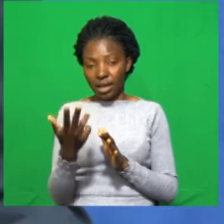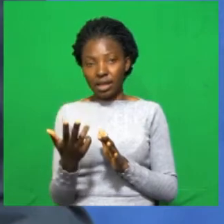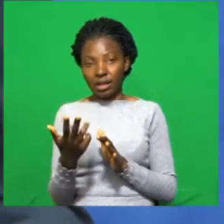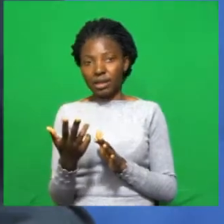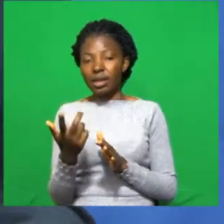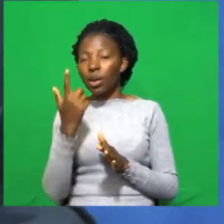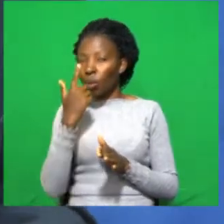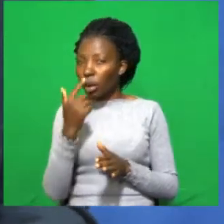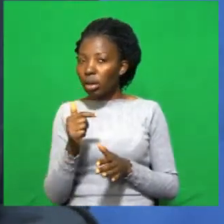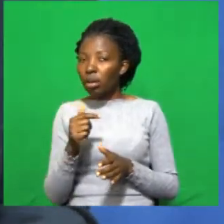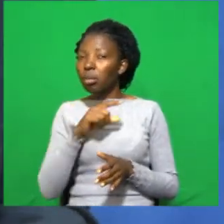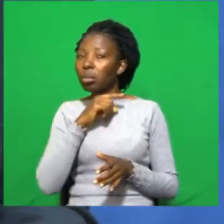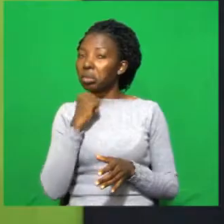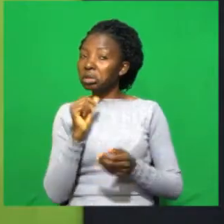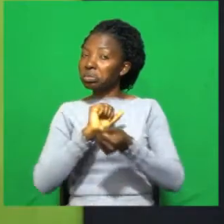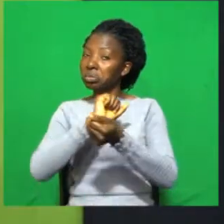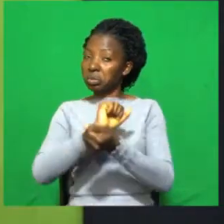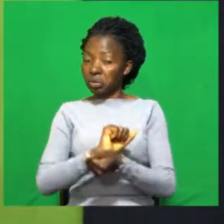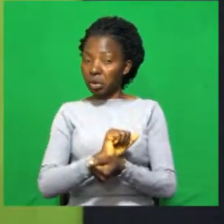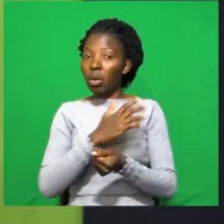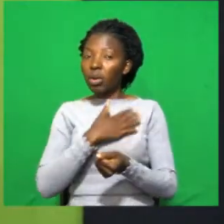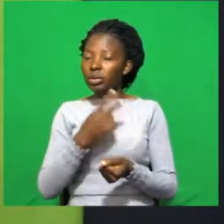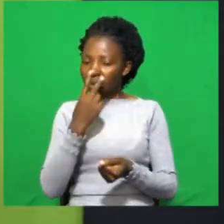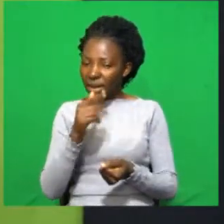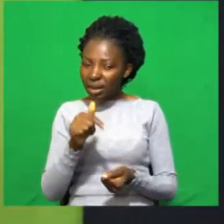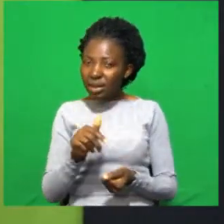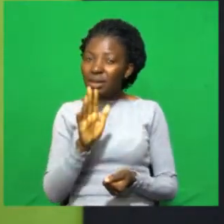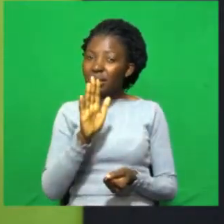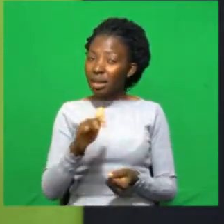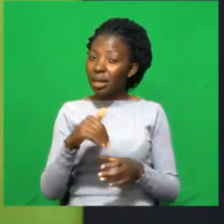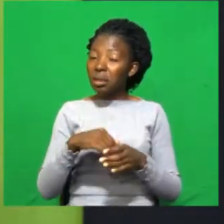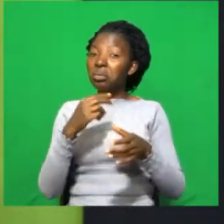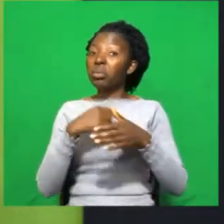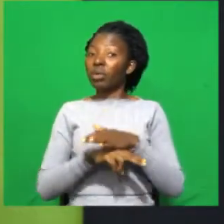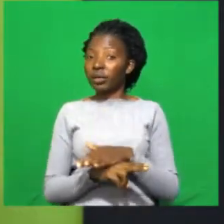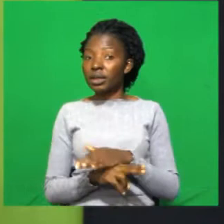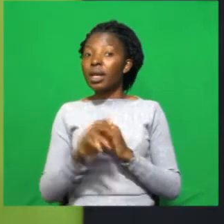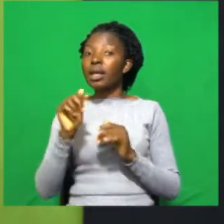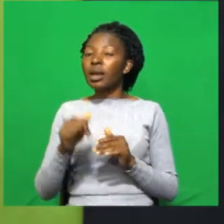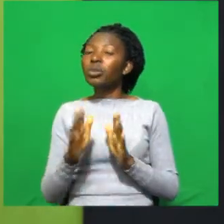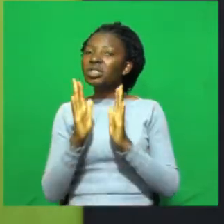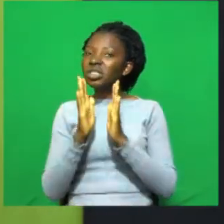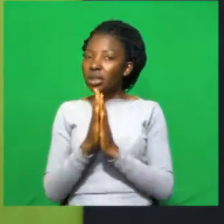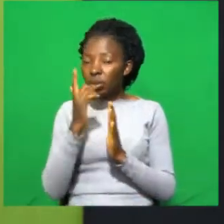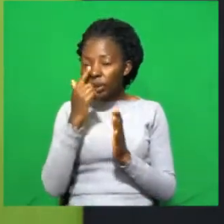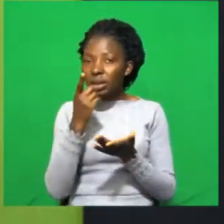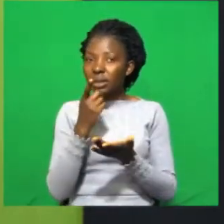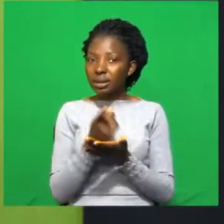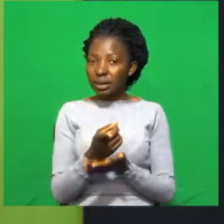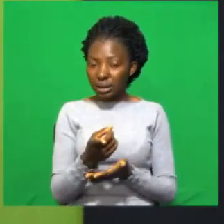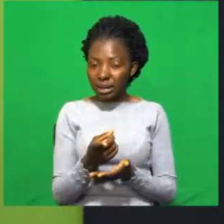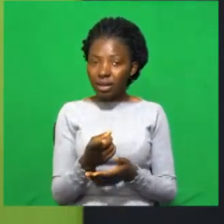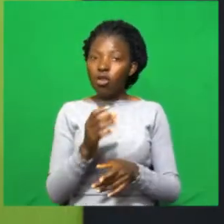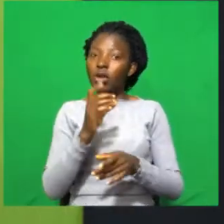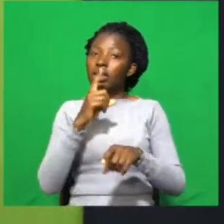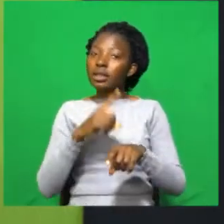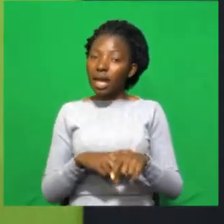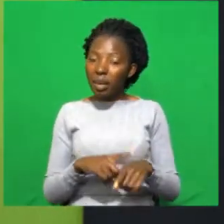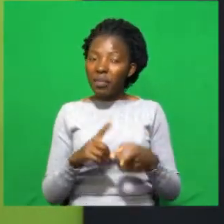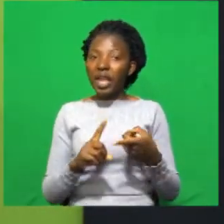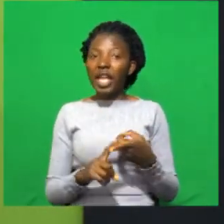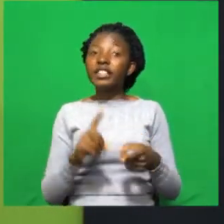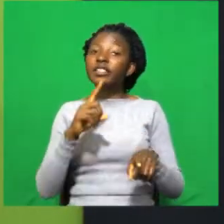kuti rinokwana here panguva dzataurwa muchiprofita. Okay. Because hanzi chechi mazuva yakazviita kwenguva nedzimwe